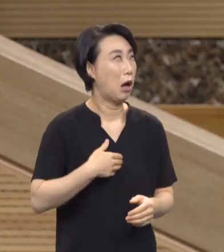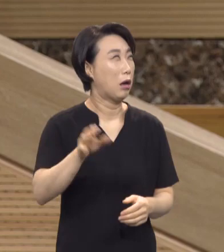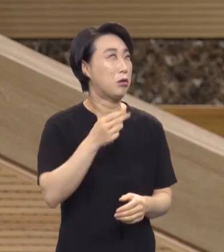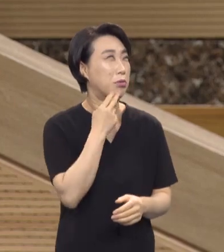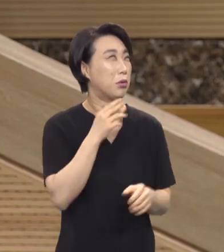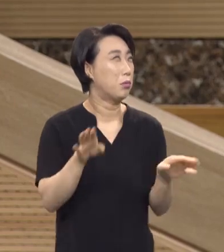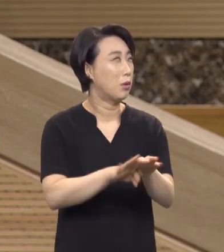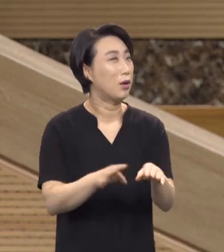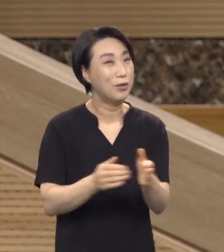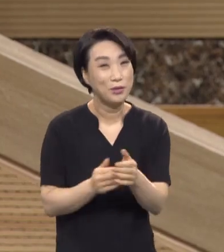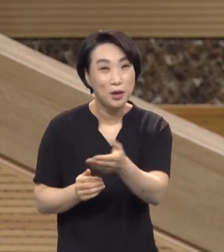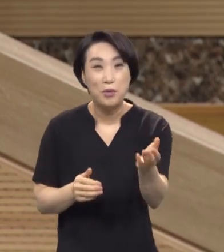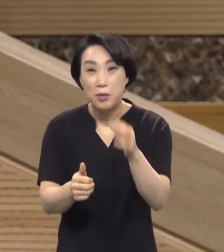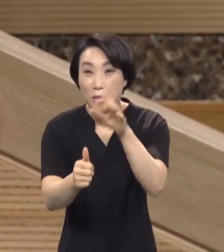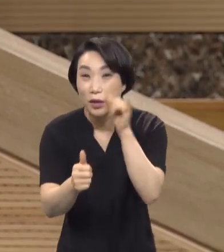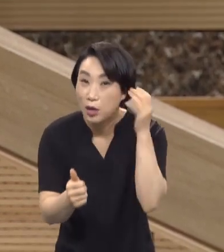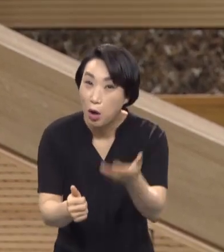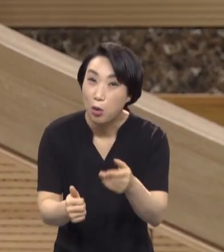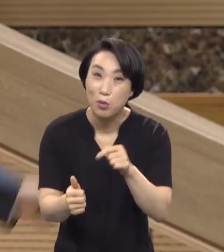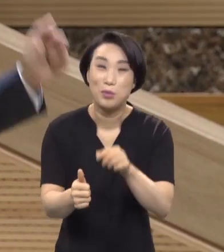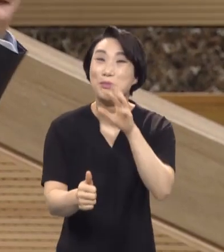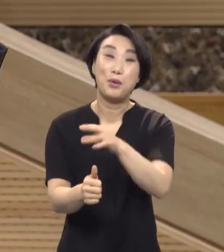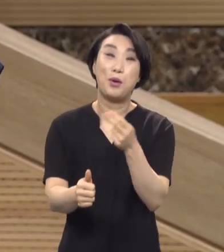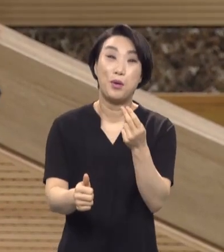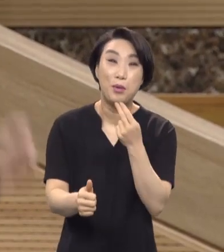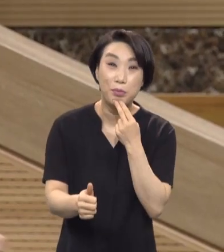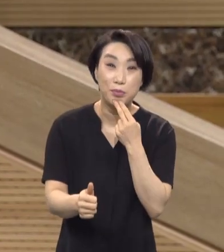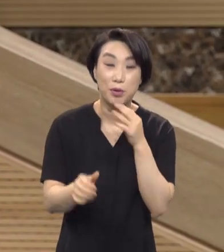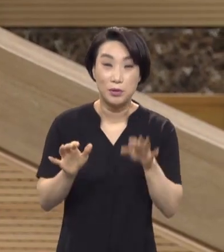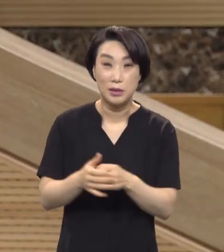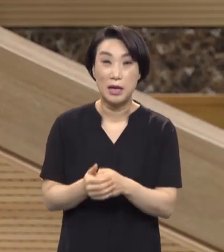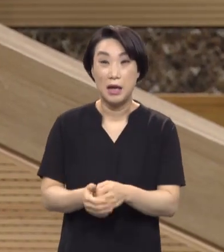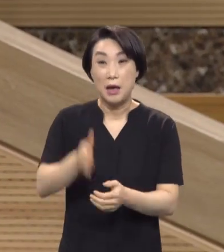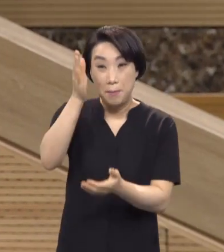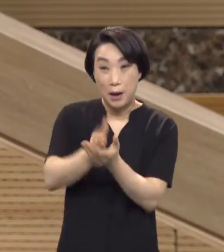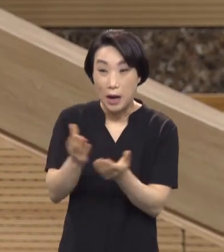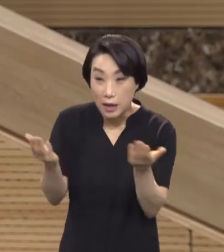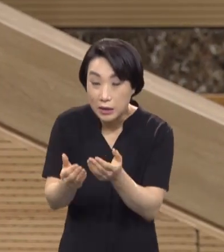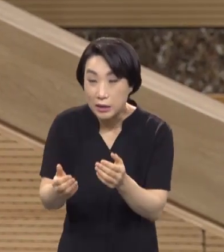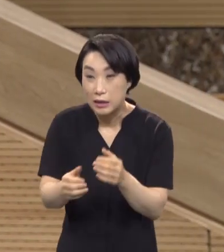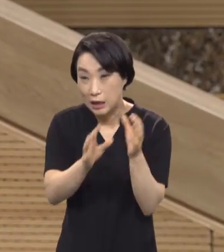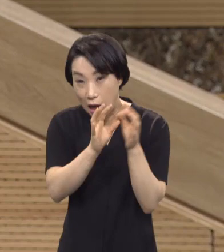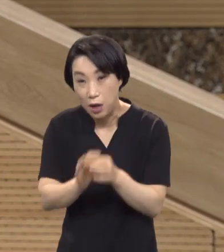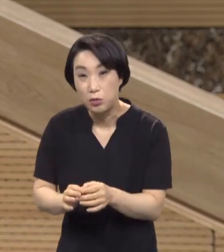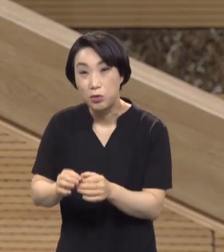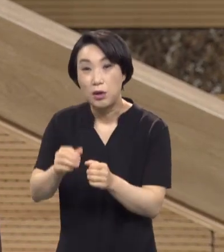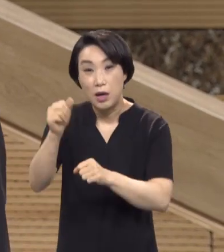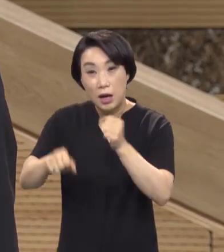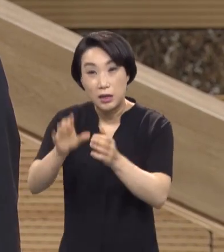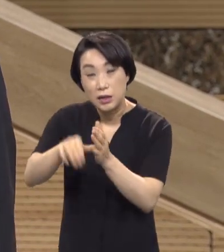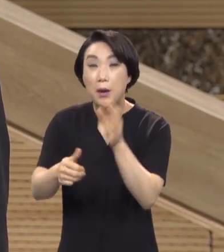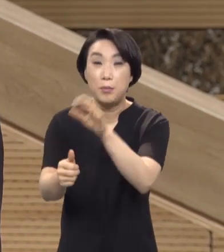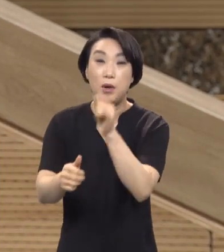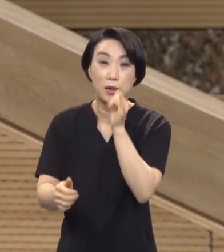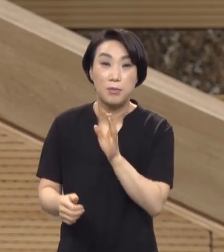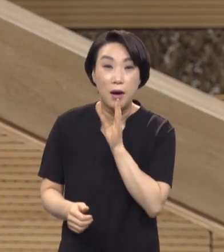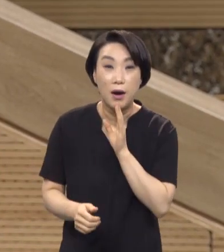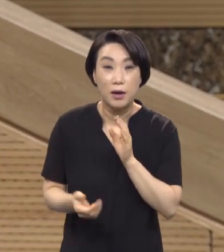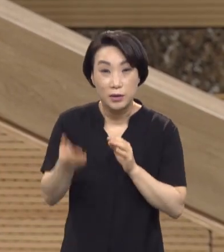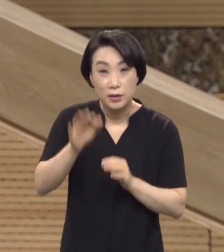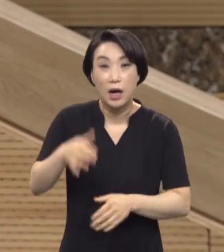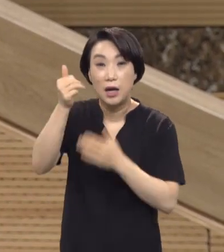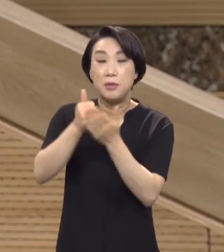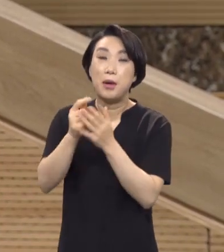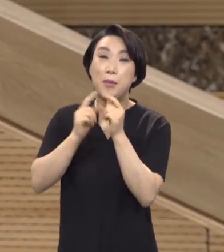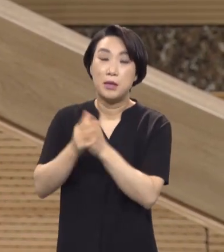핍박받은 사람 봤어요? 받을 이유가 없어요. 하지 말라는 때 해야 핍박을 받으니까. 그러나 하나님이 하라고